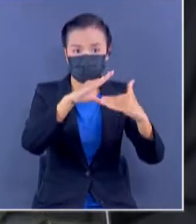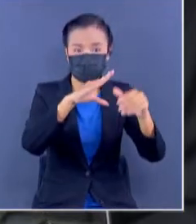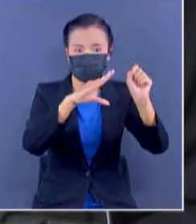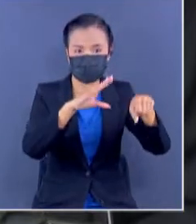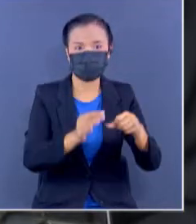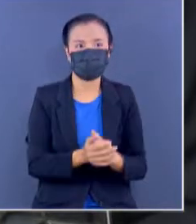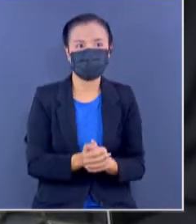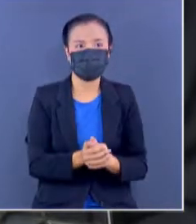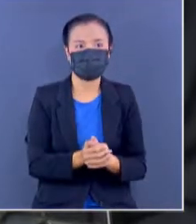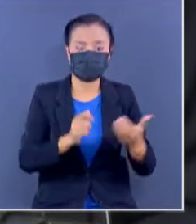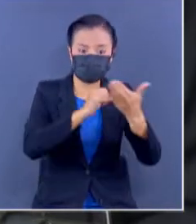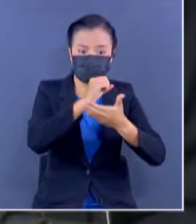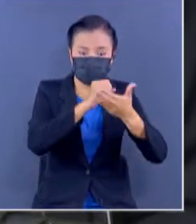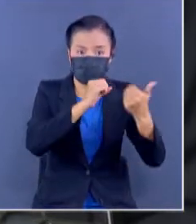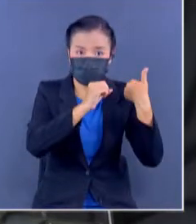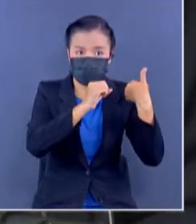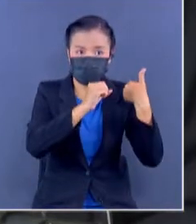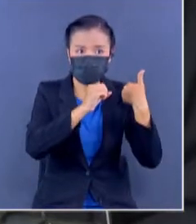งเนี่ยเกี่ยวข้องกับยามั้ย